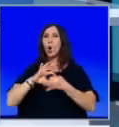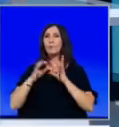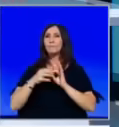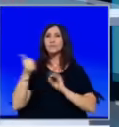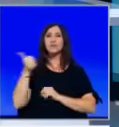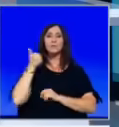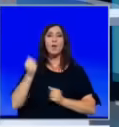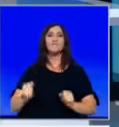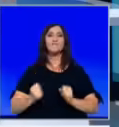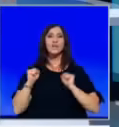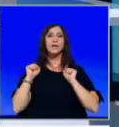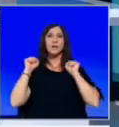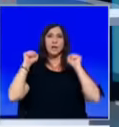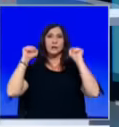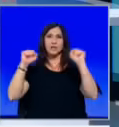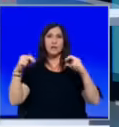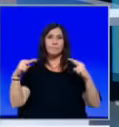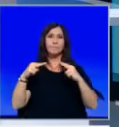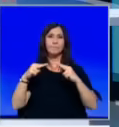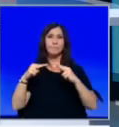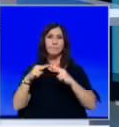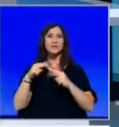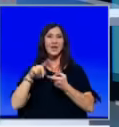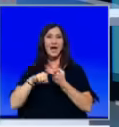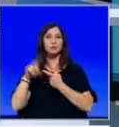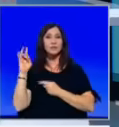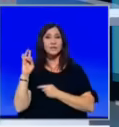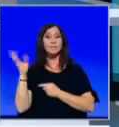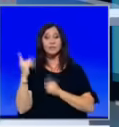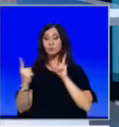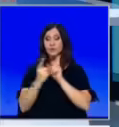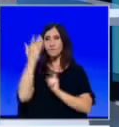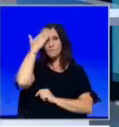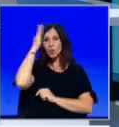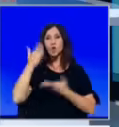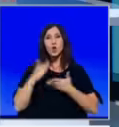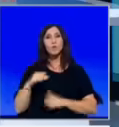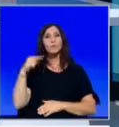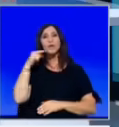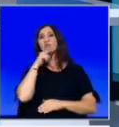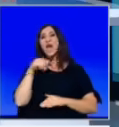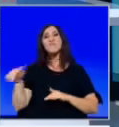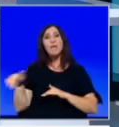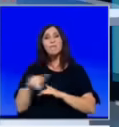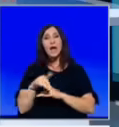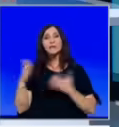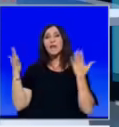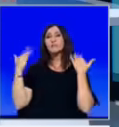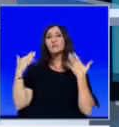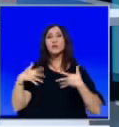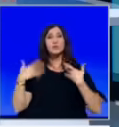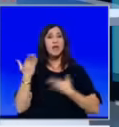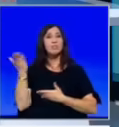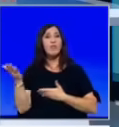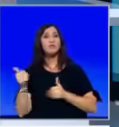Олимпийският шампион по вдигане на тежести от Париж Карлос Насар беше посрещнат с почести в родния му Червен бряг. За атмосферата и радостта